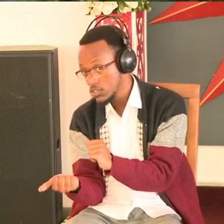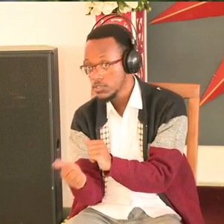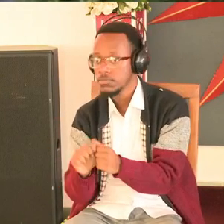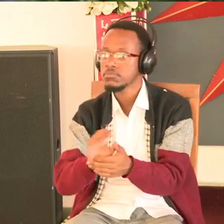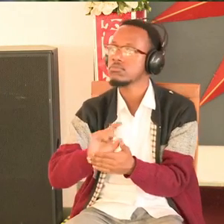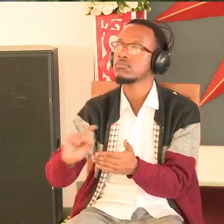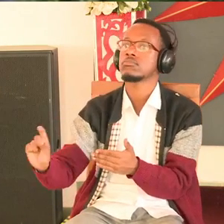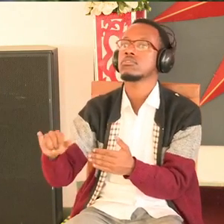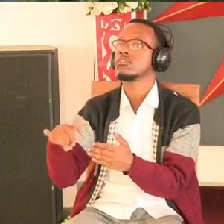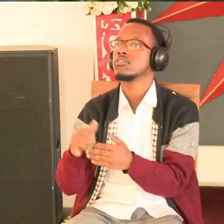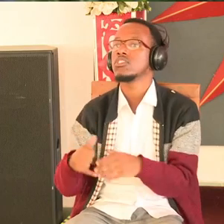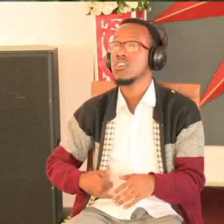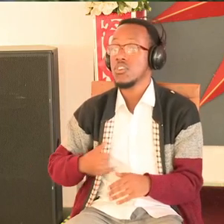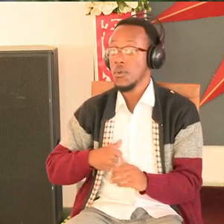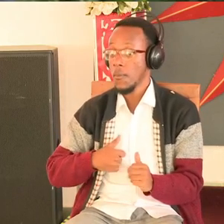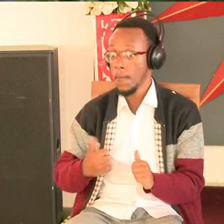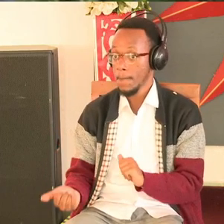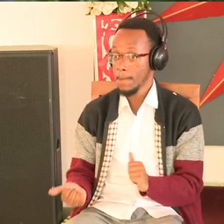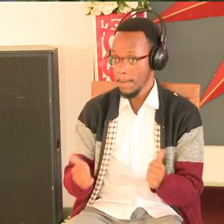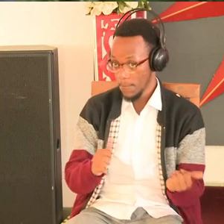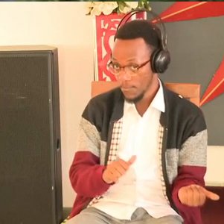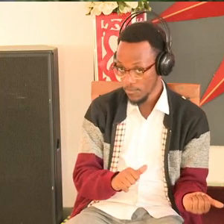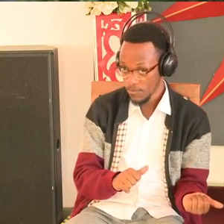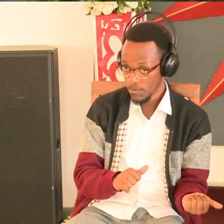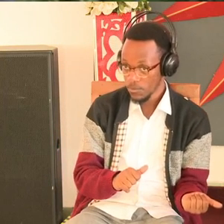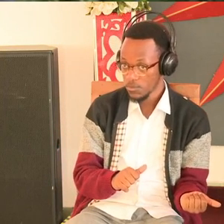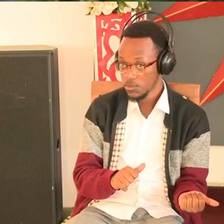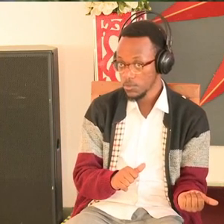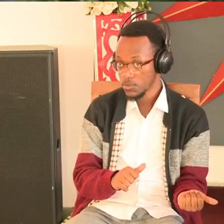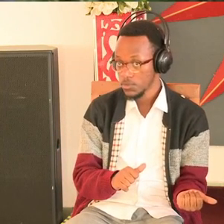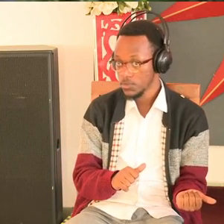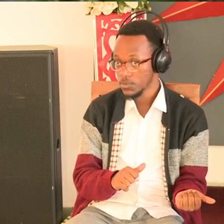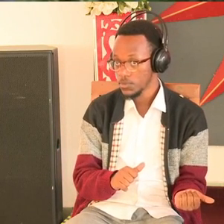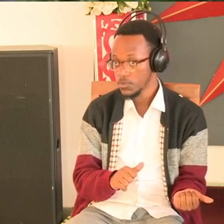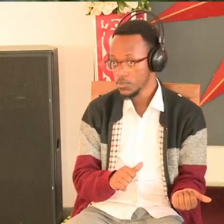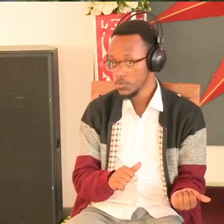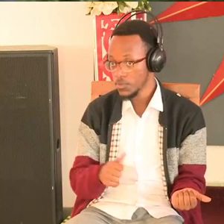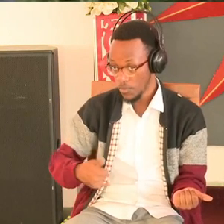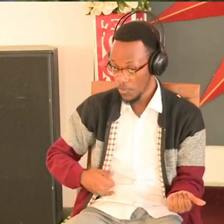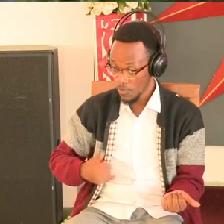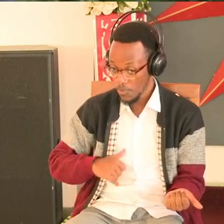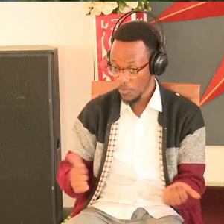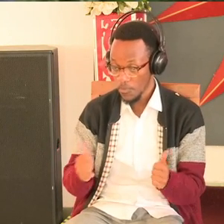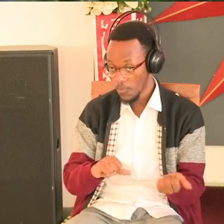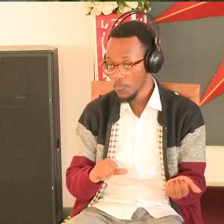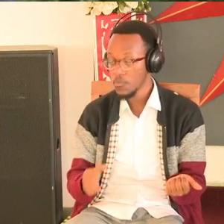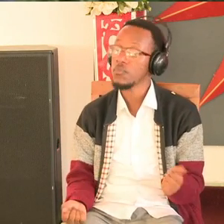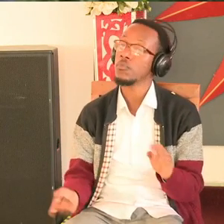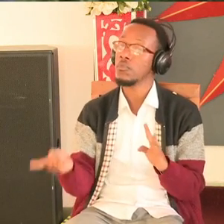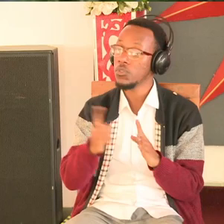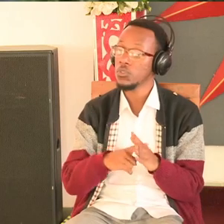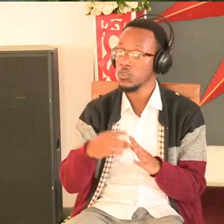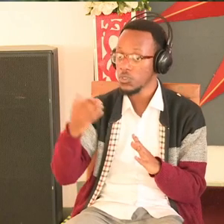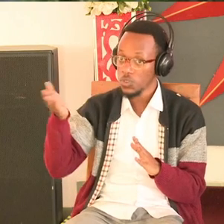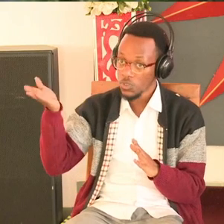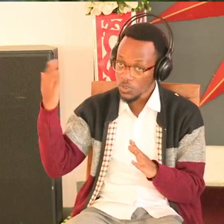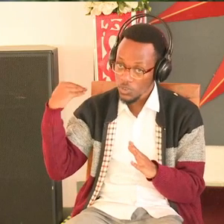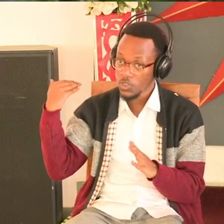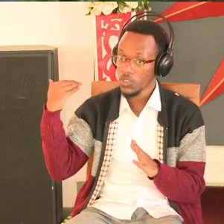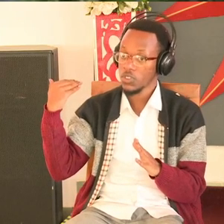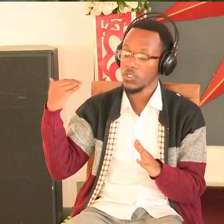andi magambo ya Bibiliya avugwa ndetse no Jean-Baptiste a apparu. Yohana Umubatiza